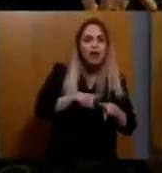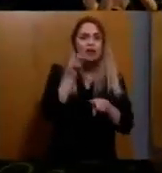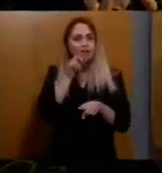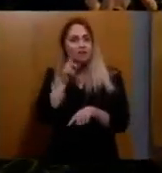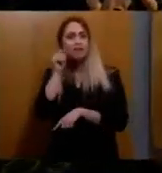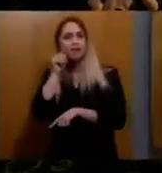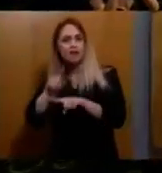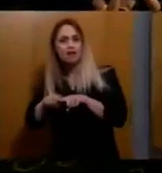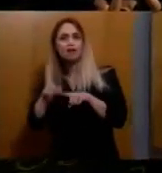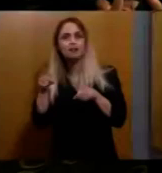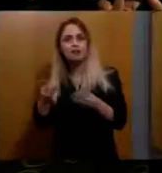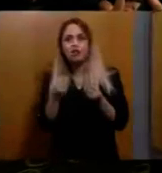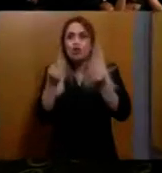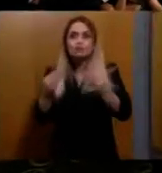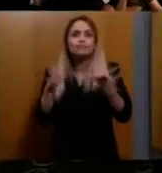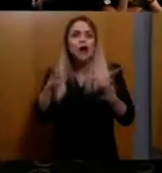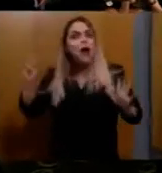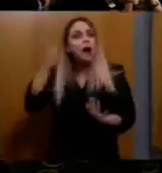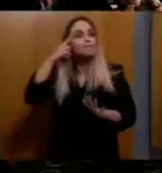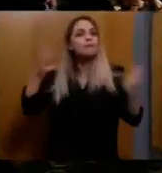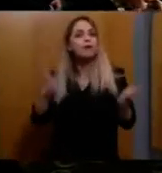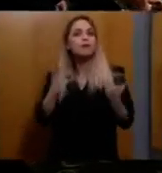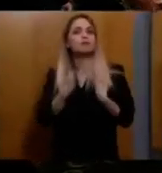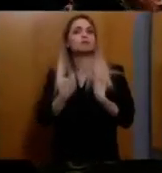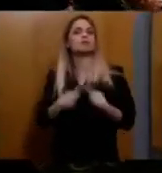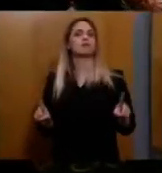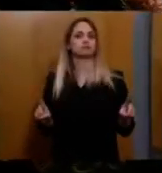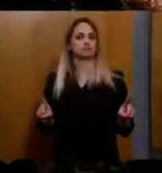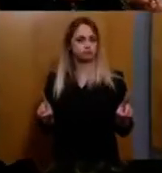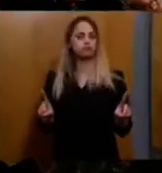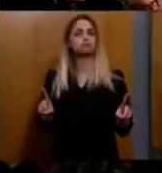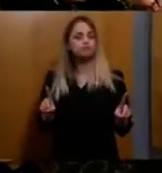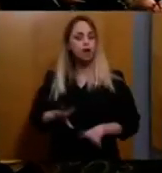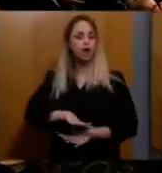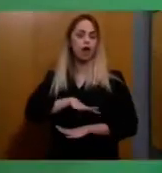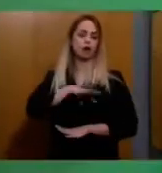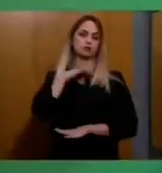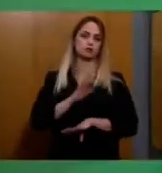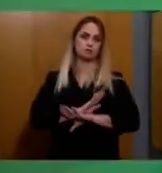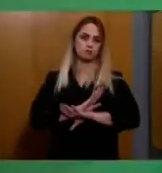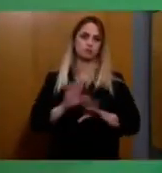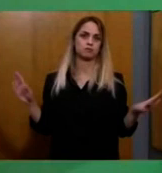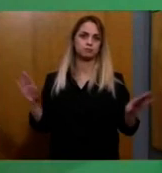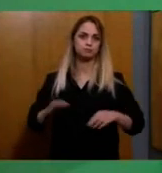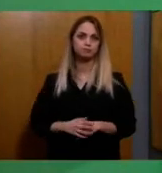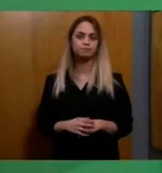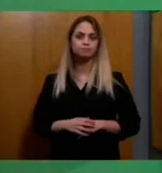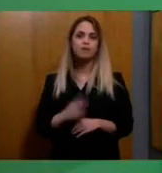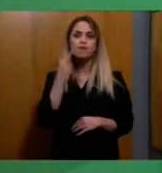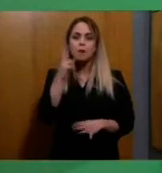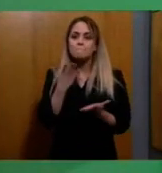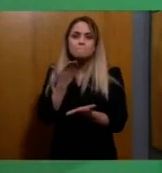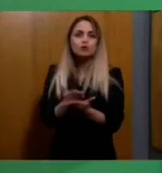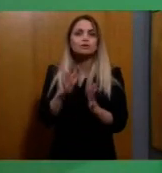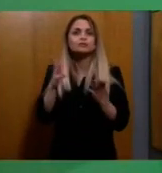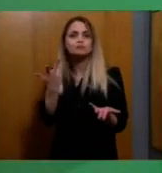επιλογή προοπτικής, μια προοπτική αξιοπρέπειας, μια προοπτική